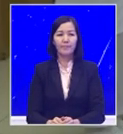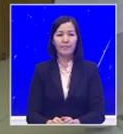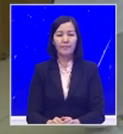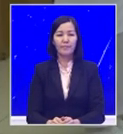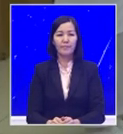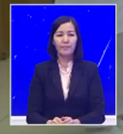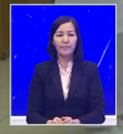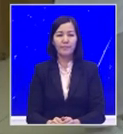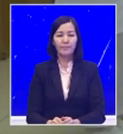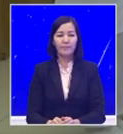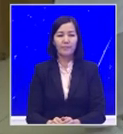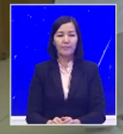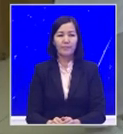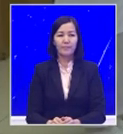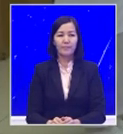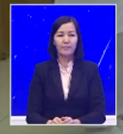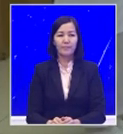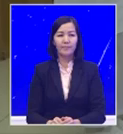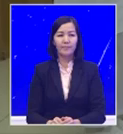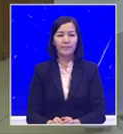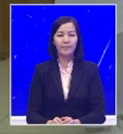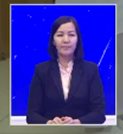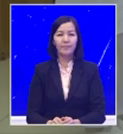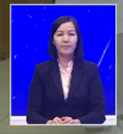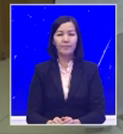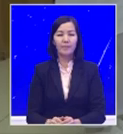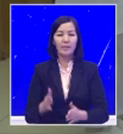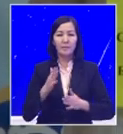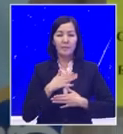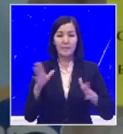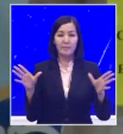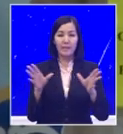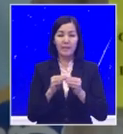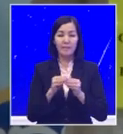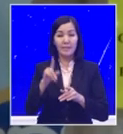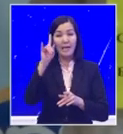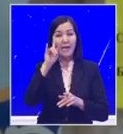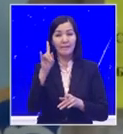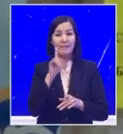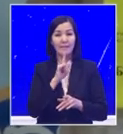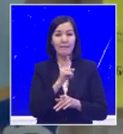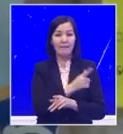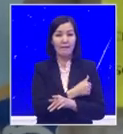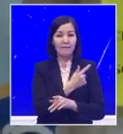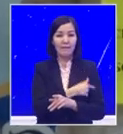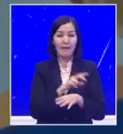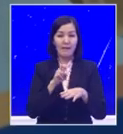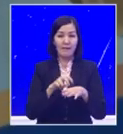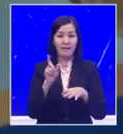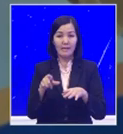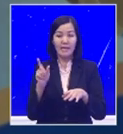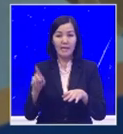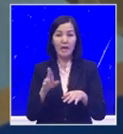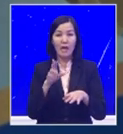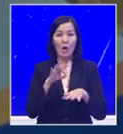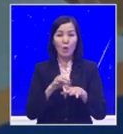алдық. Сіз біз үшін үйде болыңыз. Біз біргеміз. Қазақстандық дәрігерлер осылайша коронавирус қаупіне